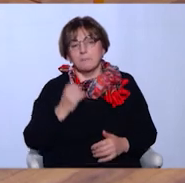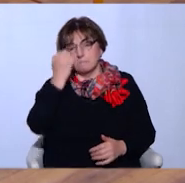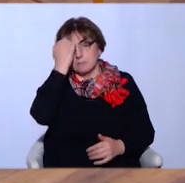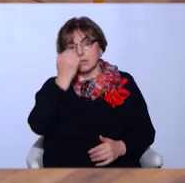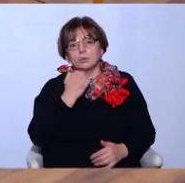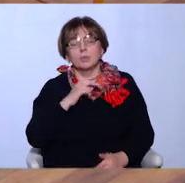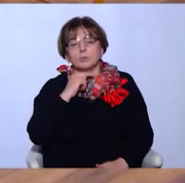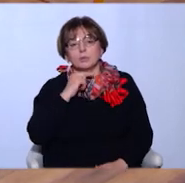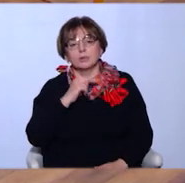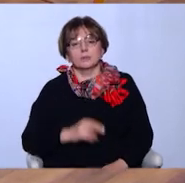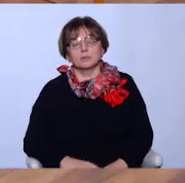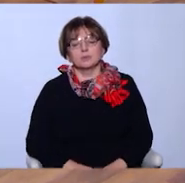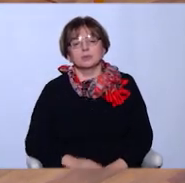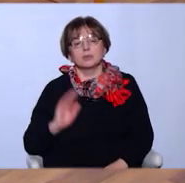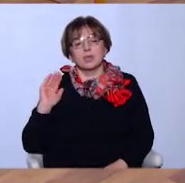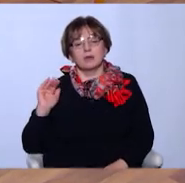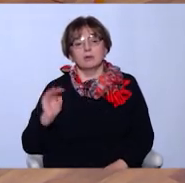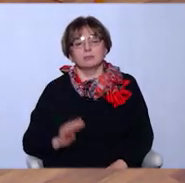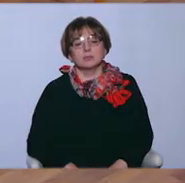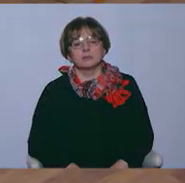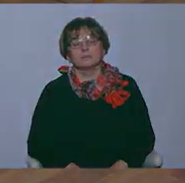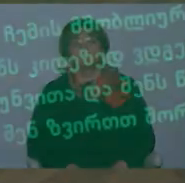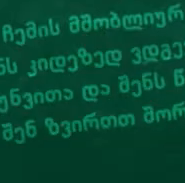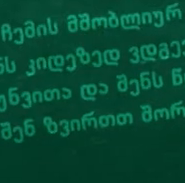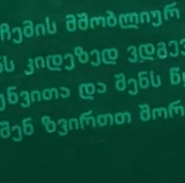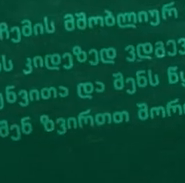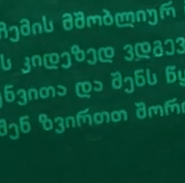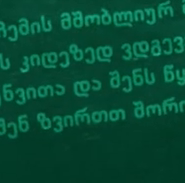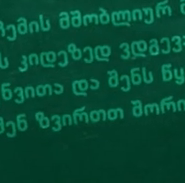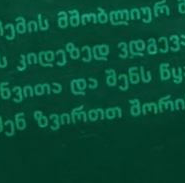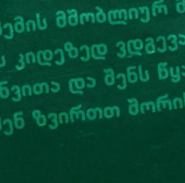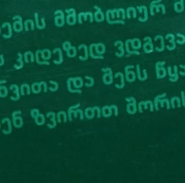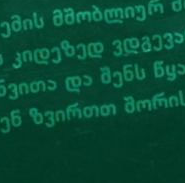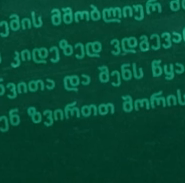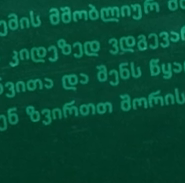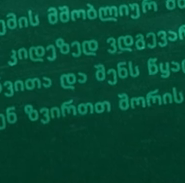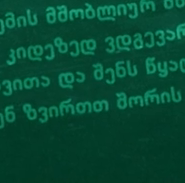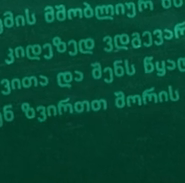მადლობა ყურადღებისთვის. ნახვამდის.